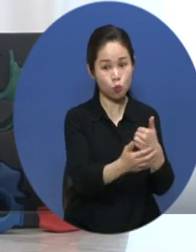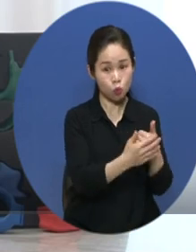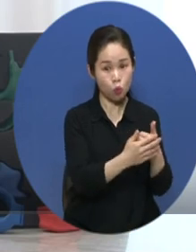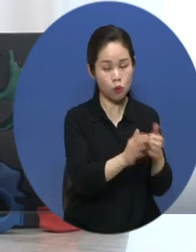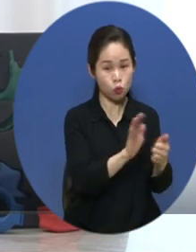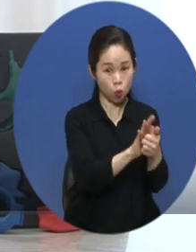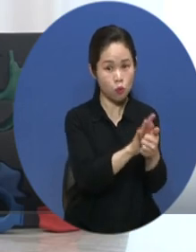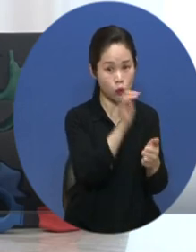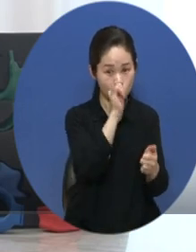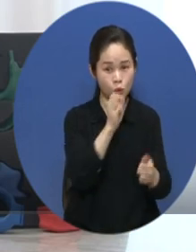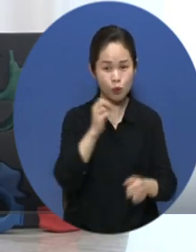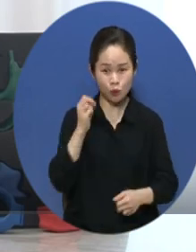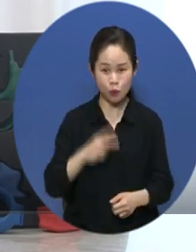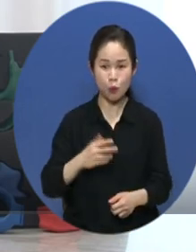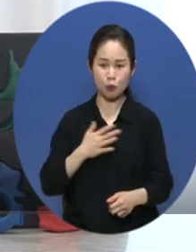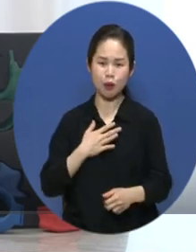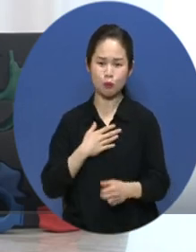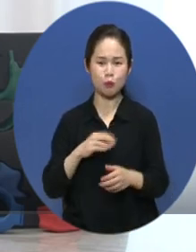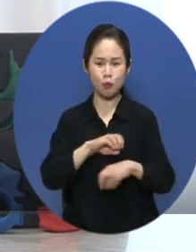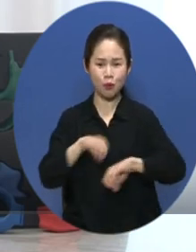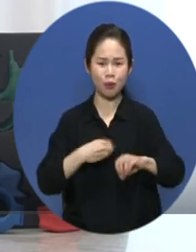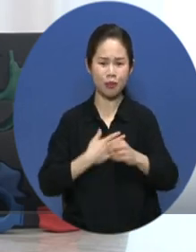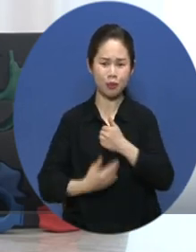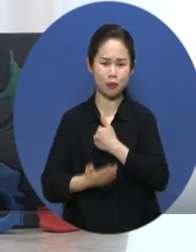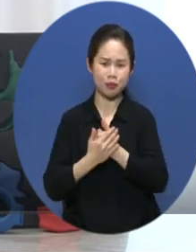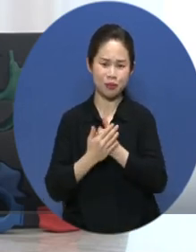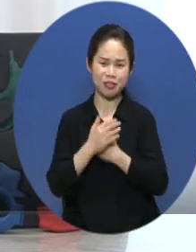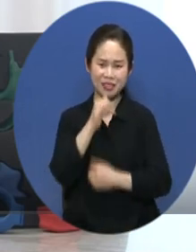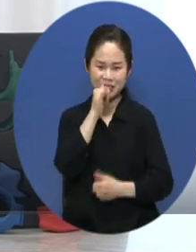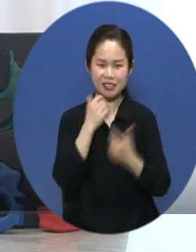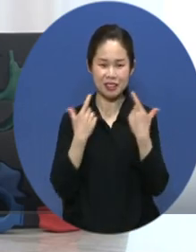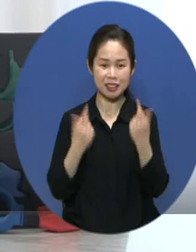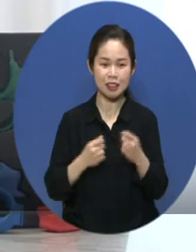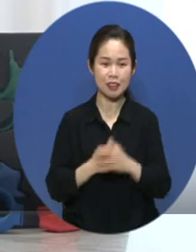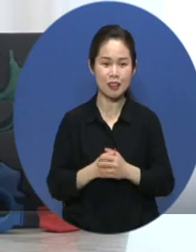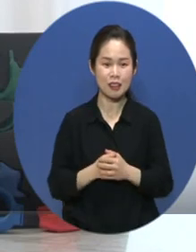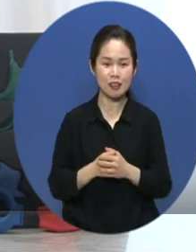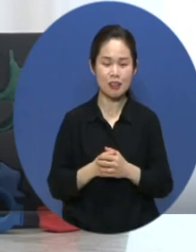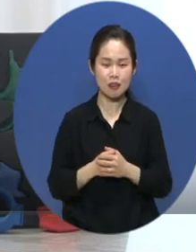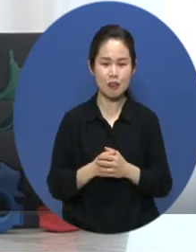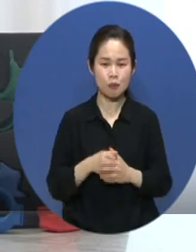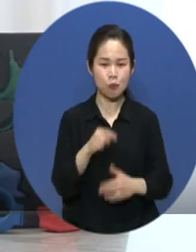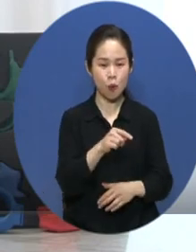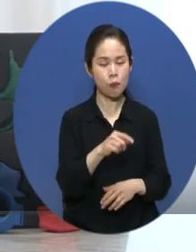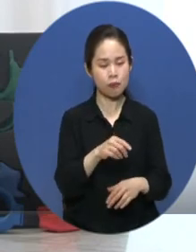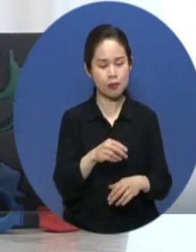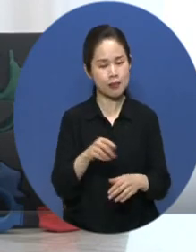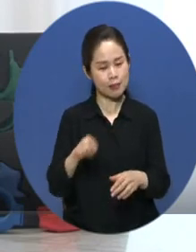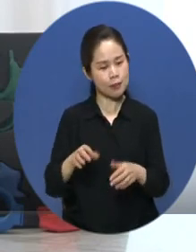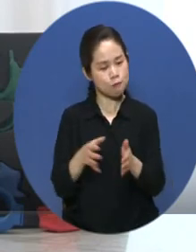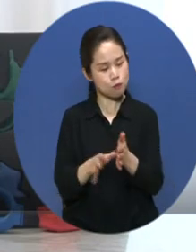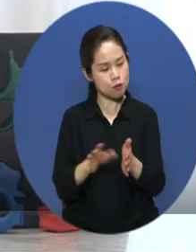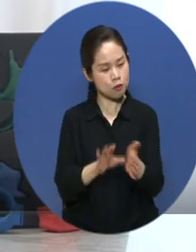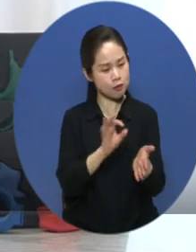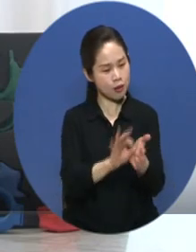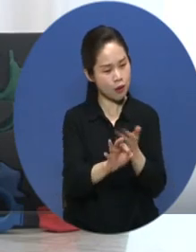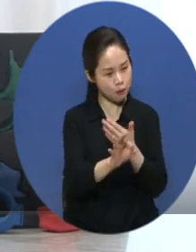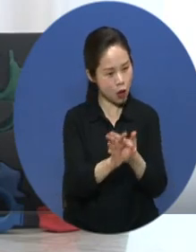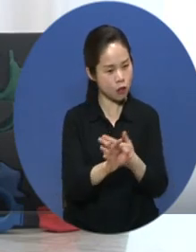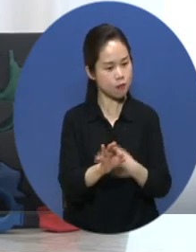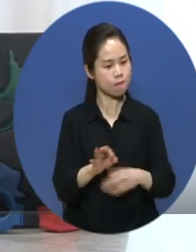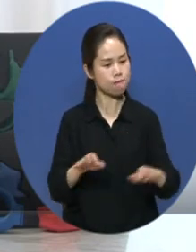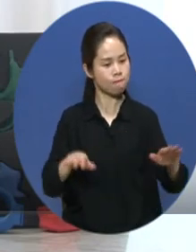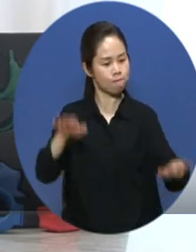그래서 어떻게 보면 제가 앞에 말씀을 드린 거는 너무 수직적인 의미 같기도 하고 제가 뭐라고